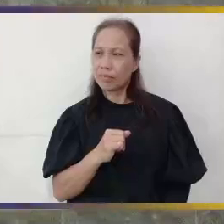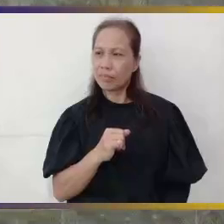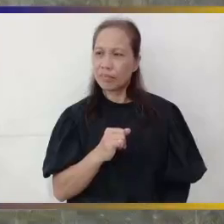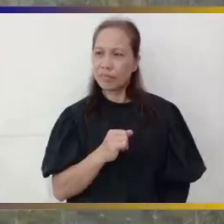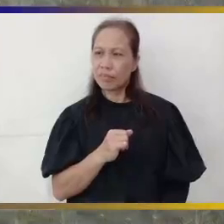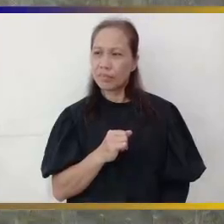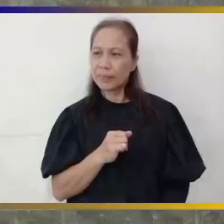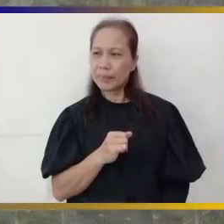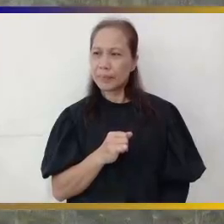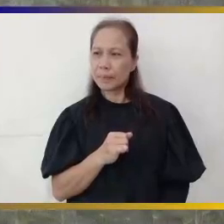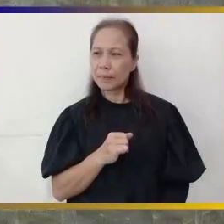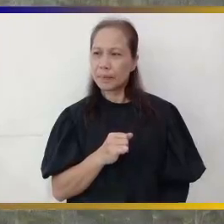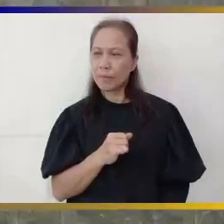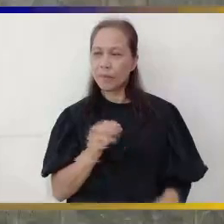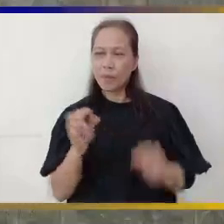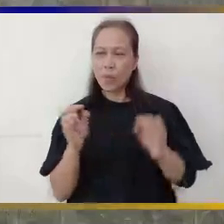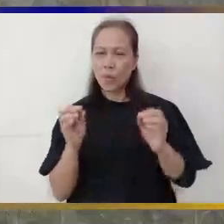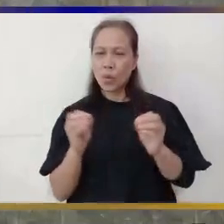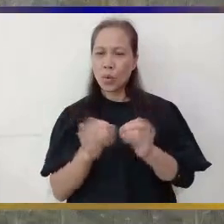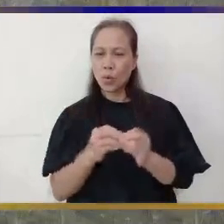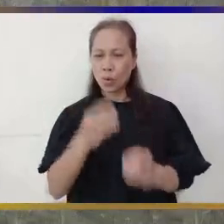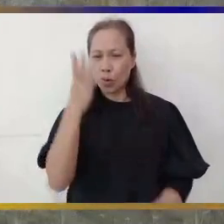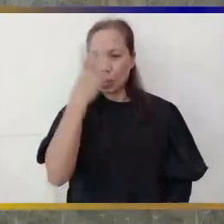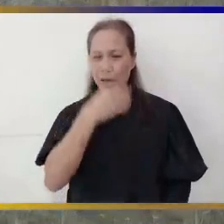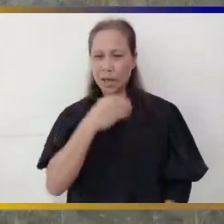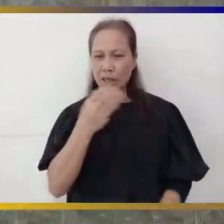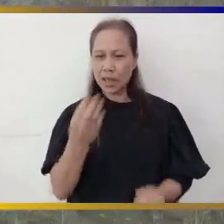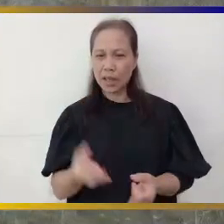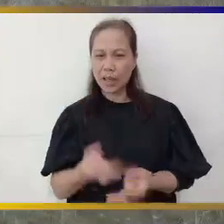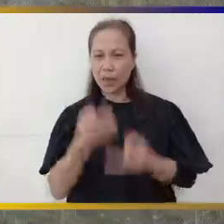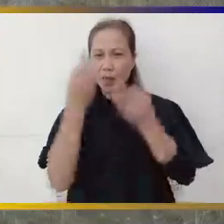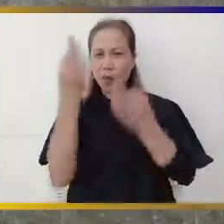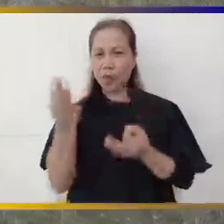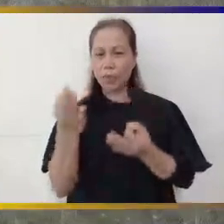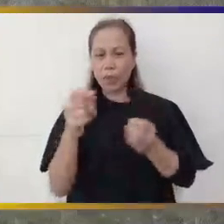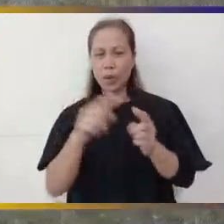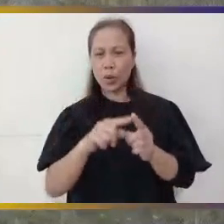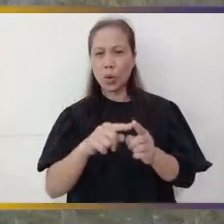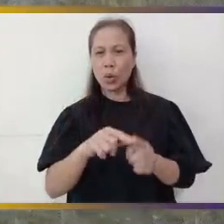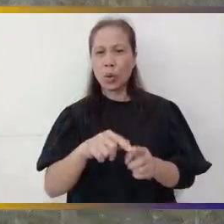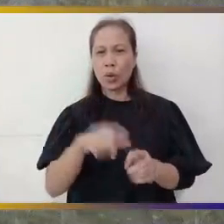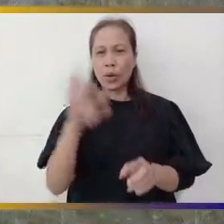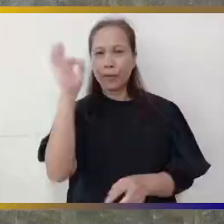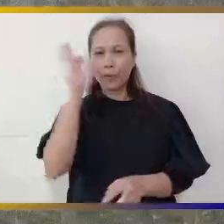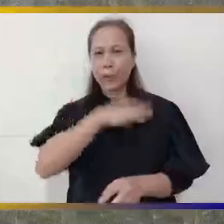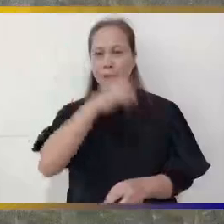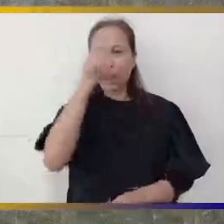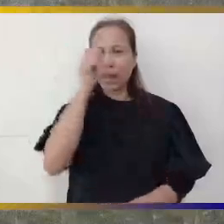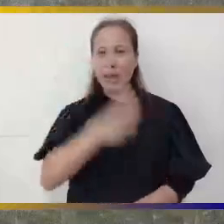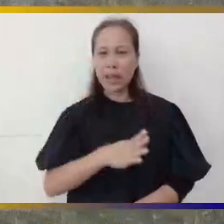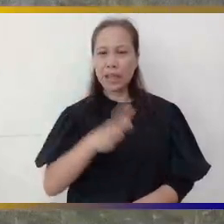is mas maganda pa yung ino-offer nila sa hindi totoong Diyos kaya sa totoong